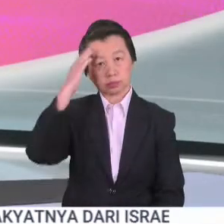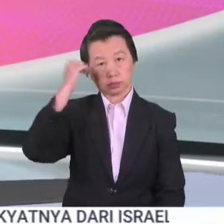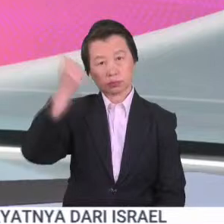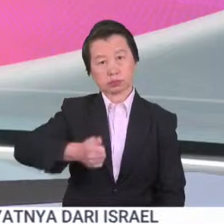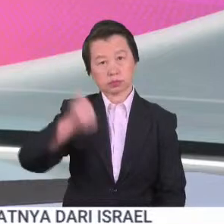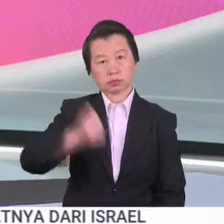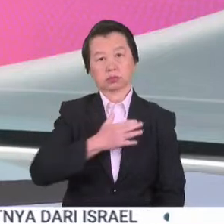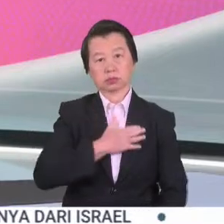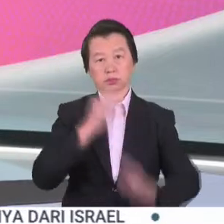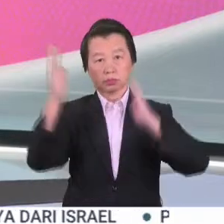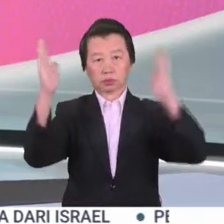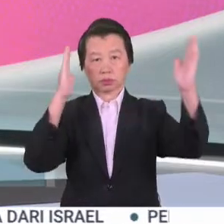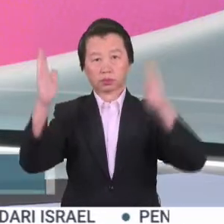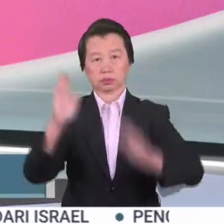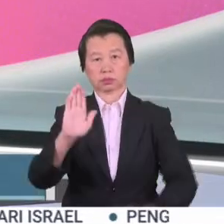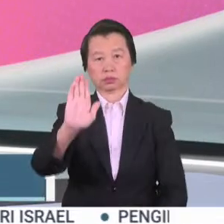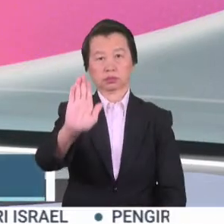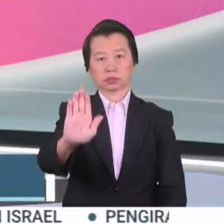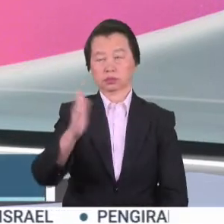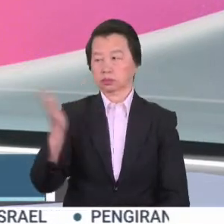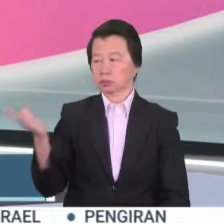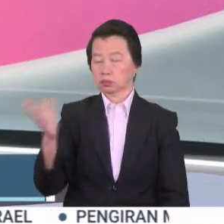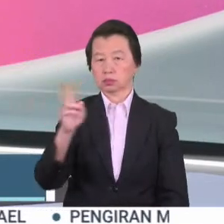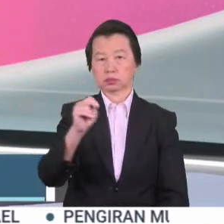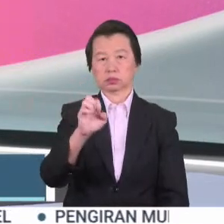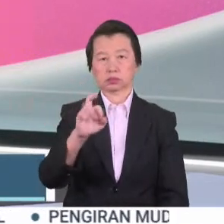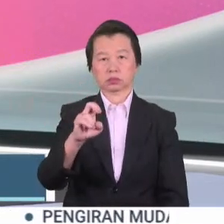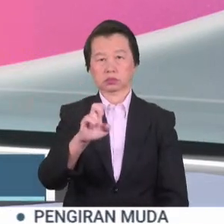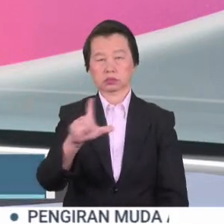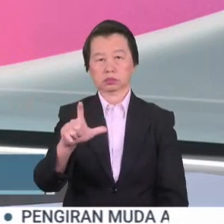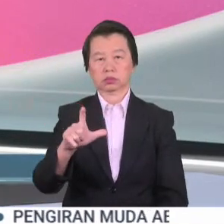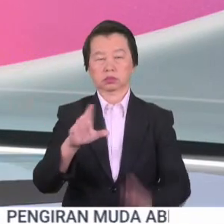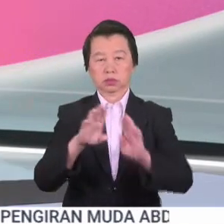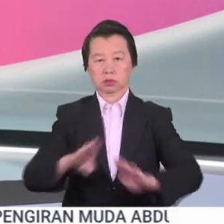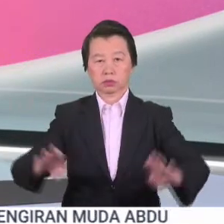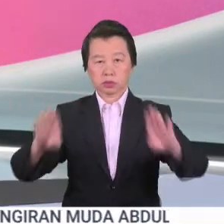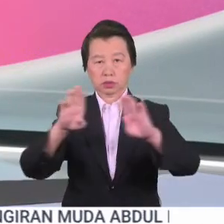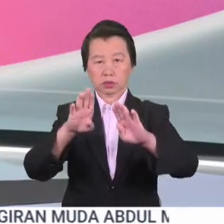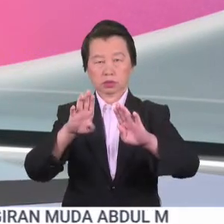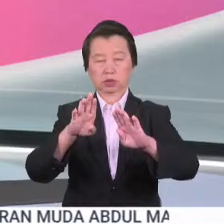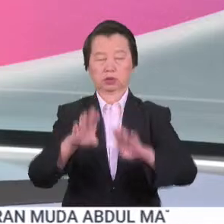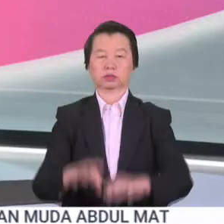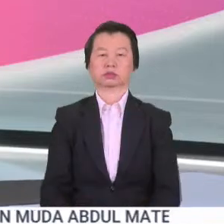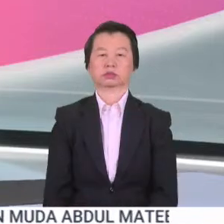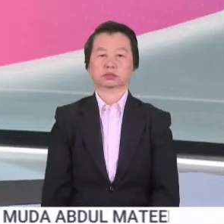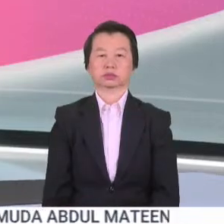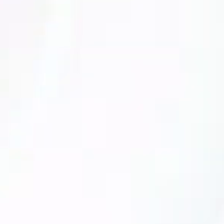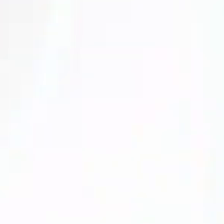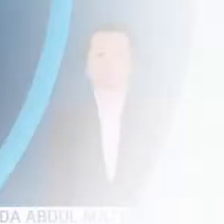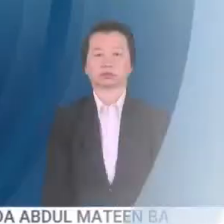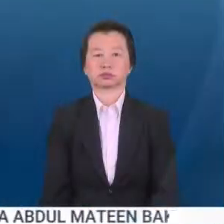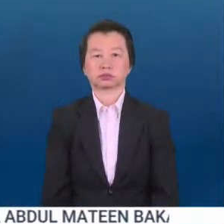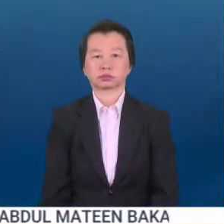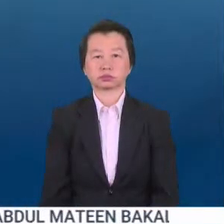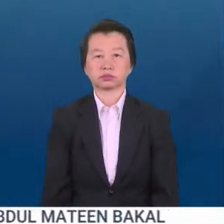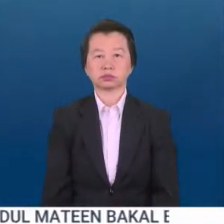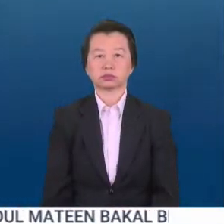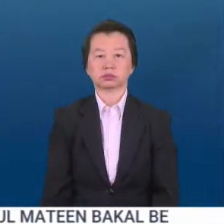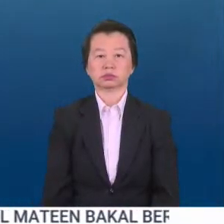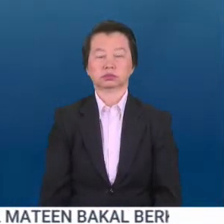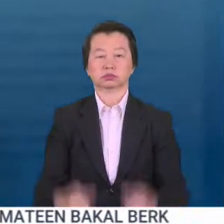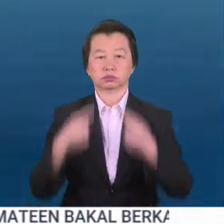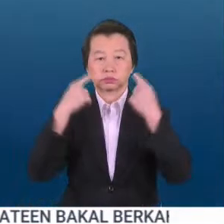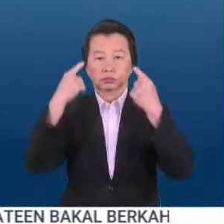Assalamualaikum salam Malaysia Madani sayaamri berita wilayah dimulakan dengan rangkuman berita utama